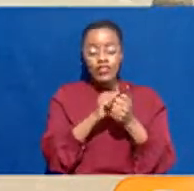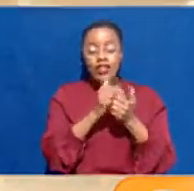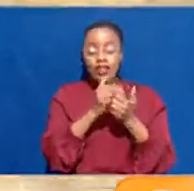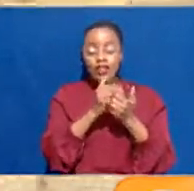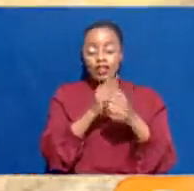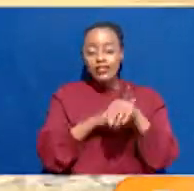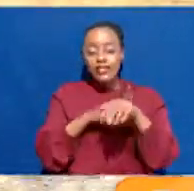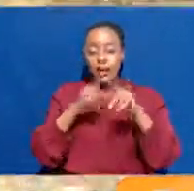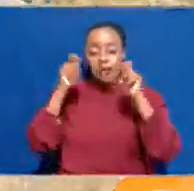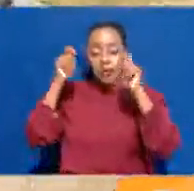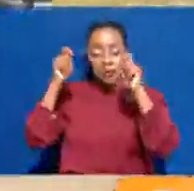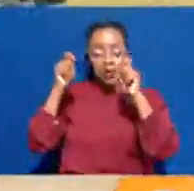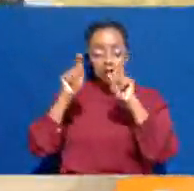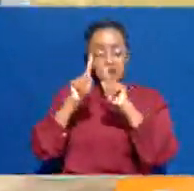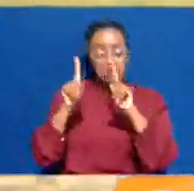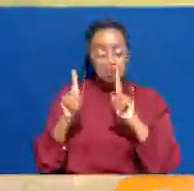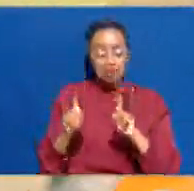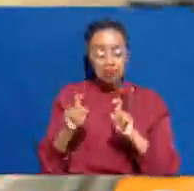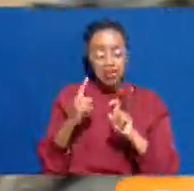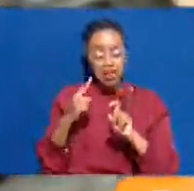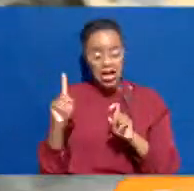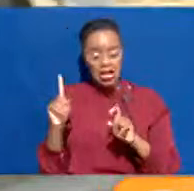maandamano.